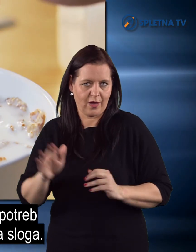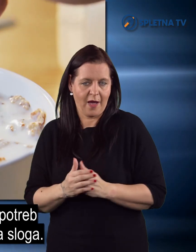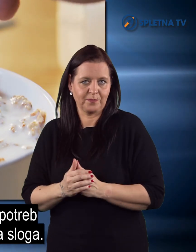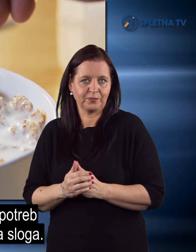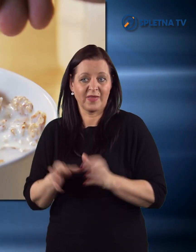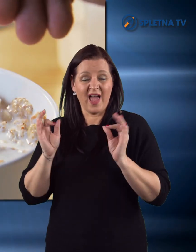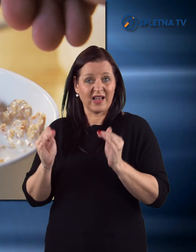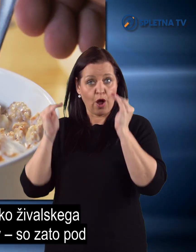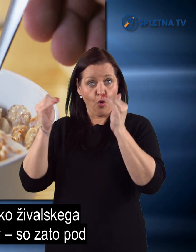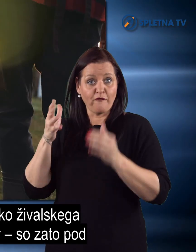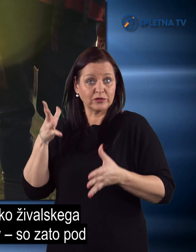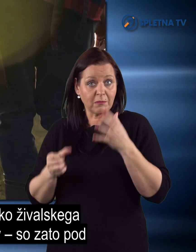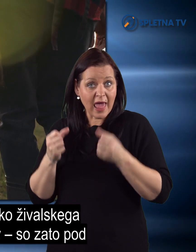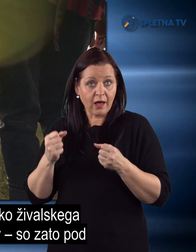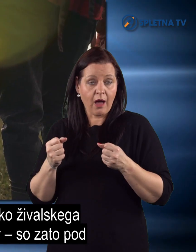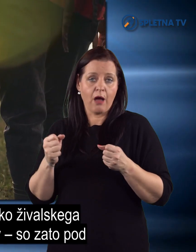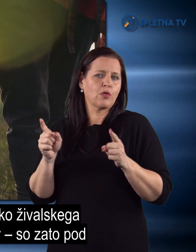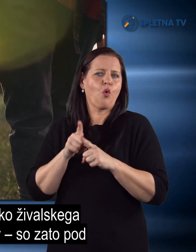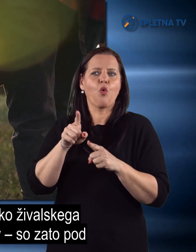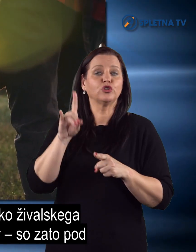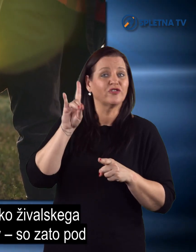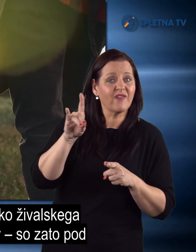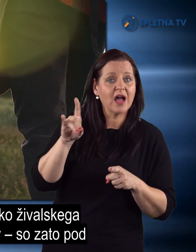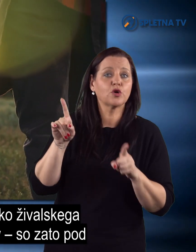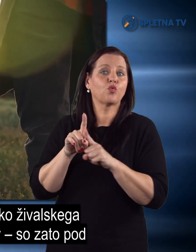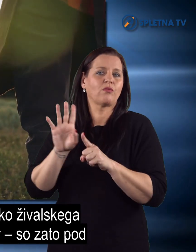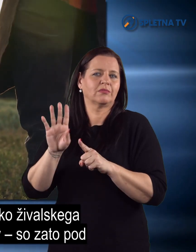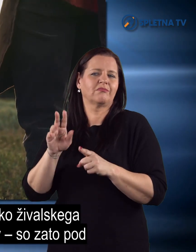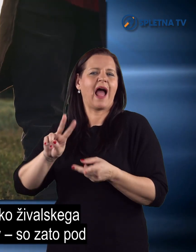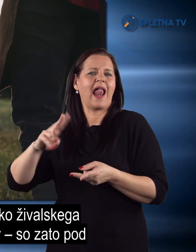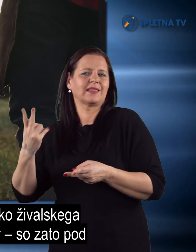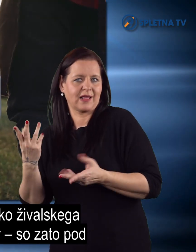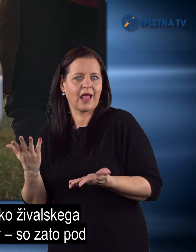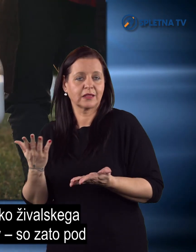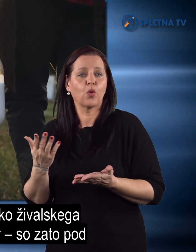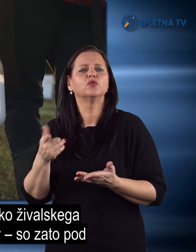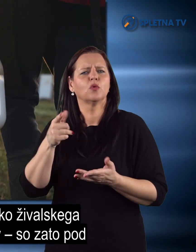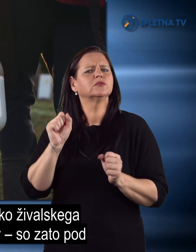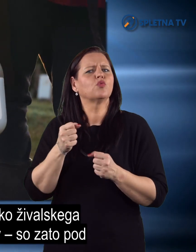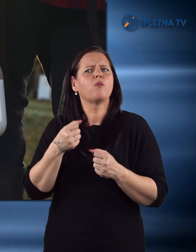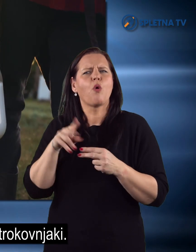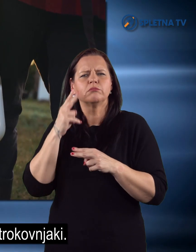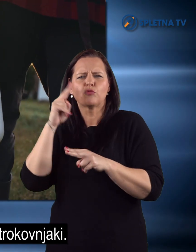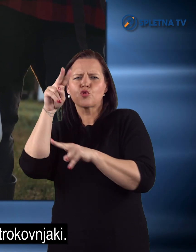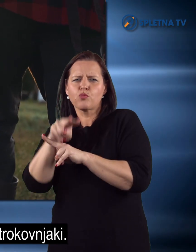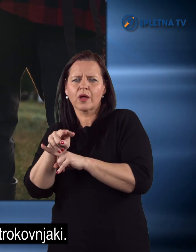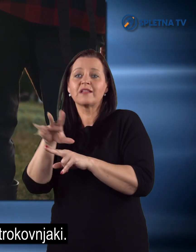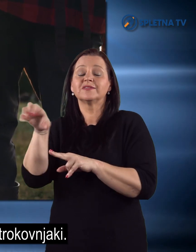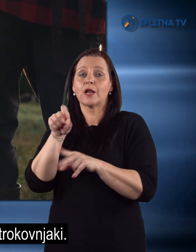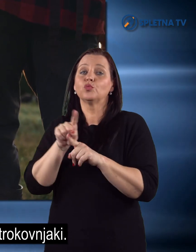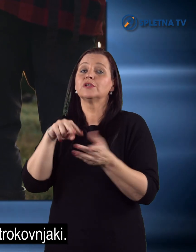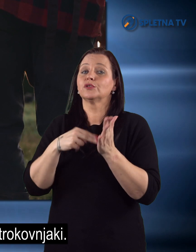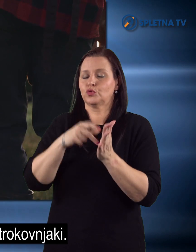življenjskega sloga. Kakovost mleka, tako živalskega kot njegovih alternativ, so zato pod drobnogled